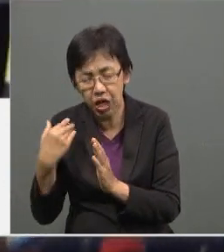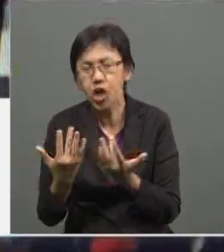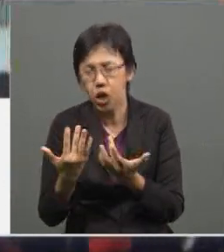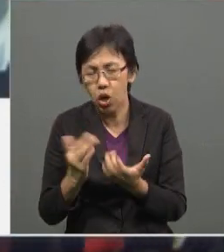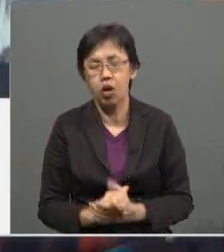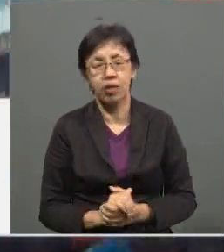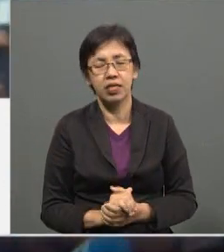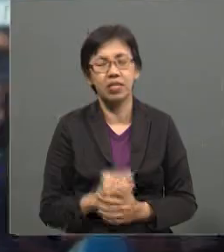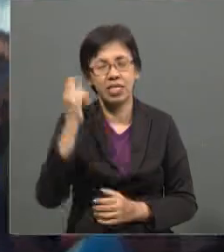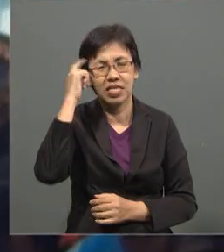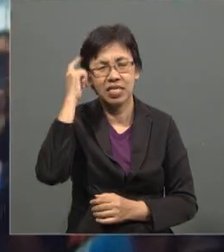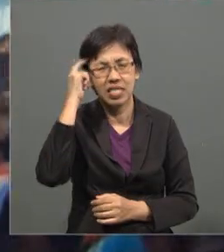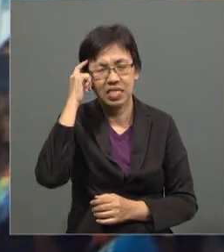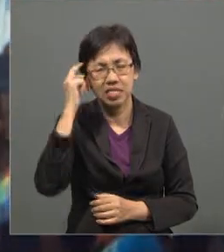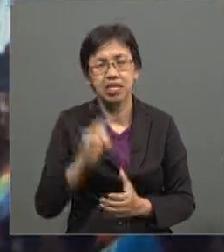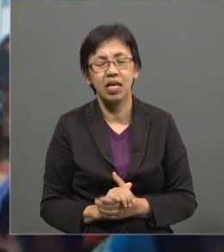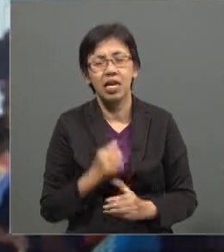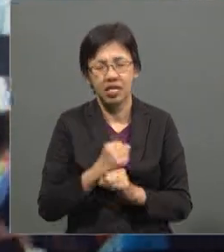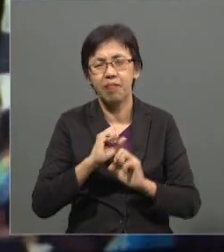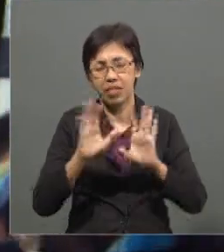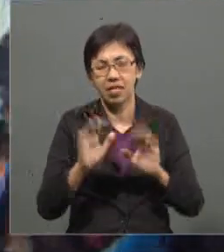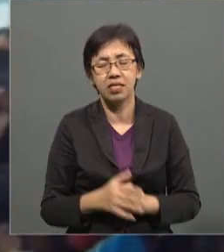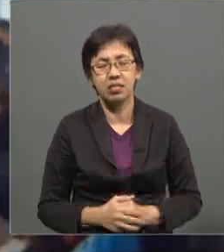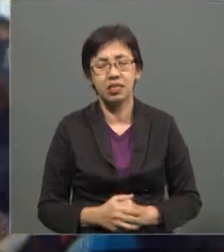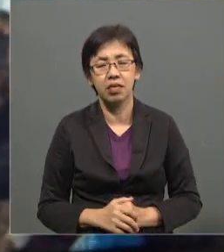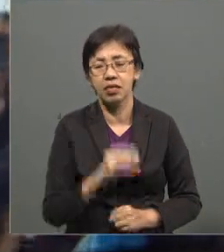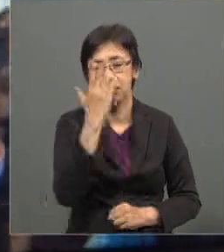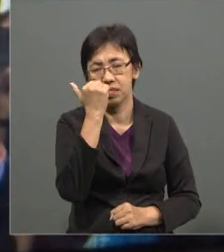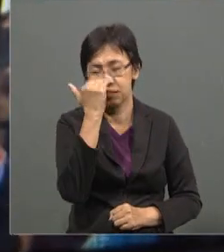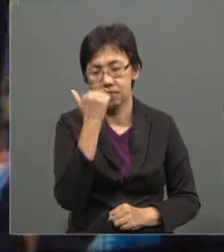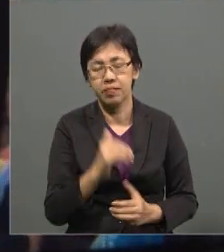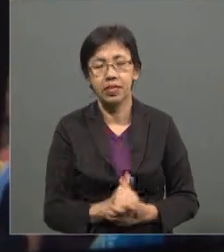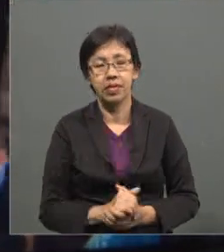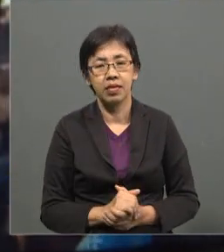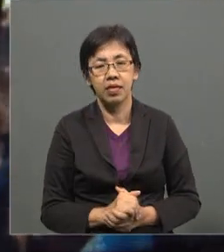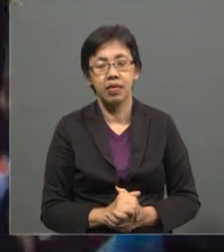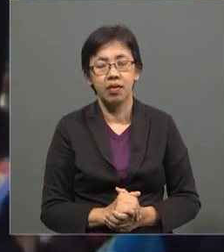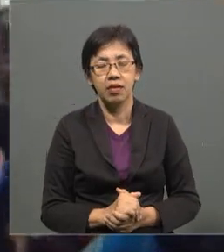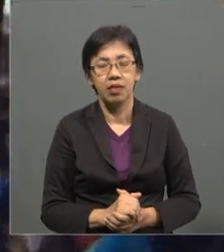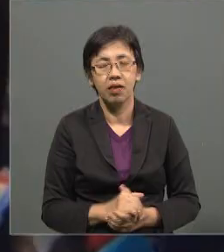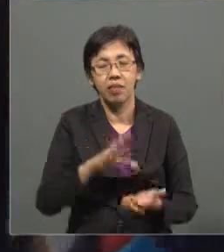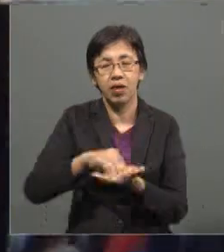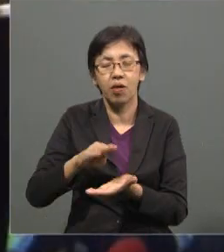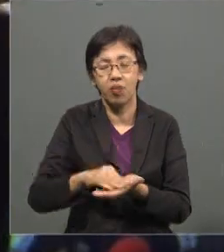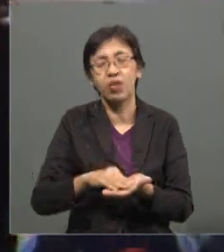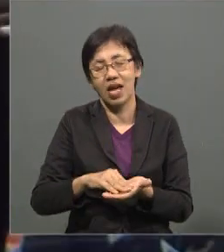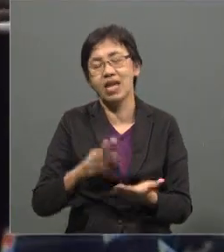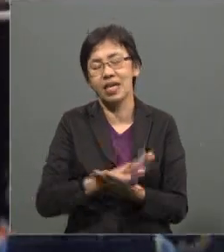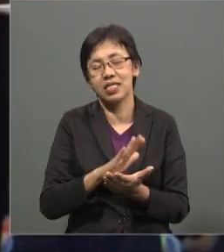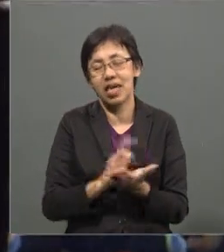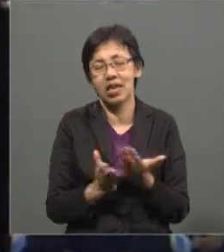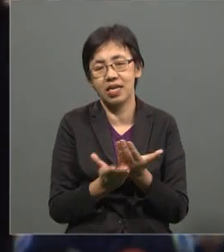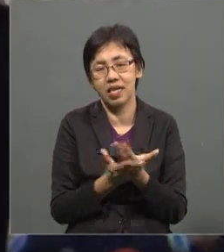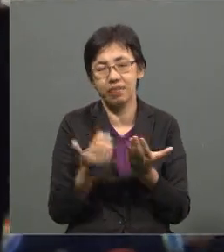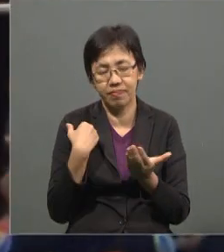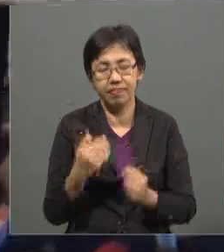ไหม ก็น่าจะชัดเจนขึ้นนะเพราะว่าเมื่อกี้มาแล้วก็เพิ่มเติมประเด็นลงไปเฉยนะ อย่างแบบซ้ำ รอ ยเหมือนอย่างวันนี้ไหม